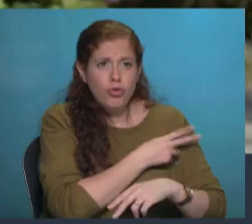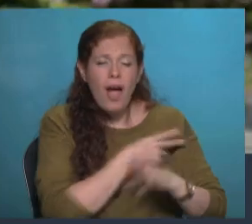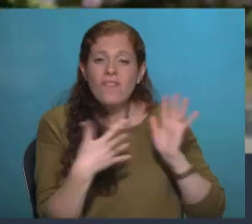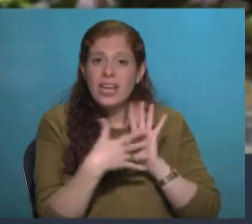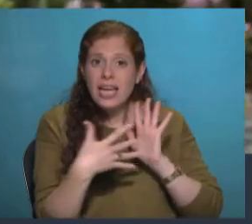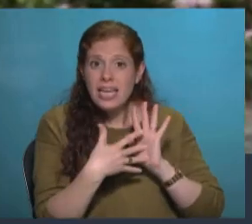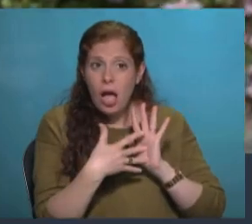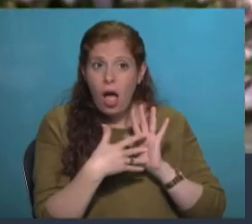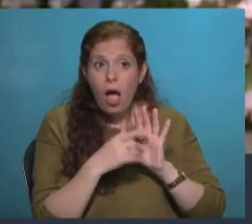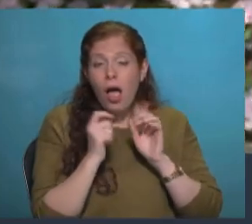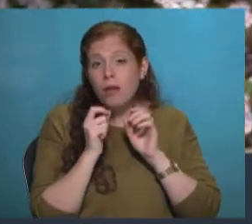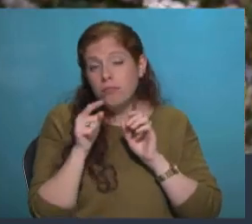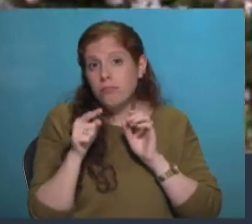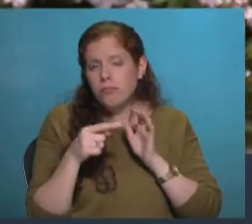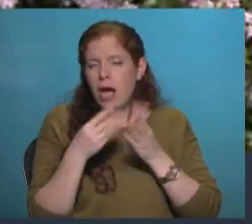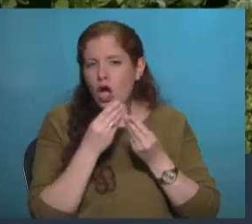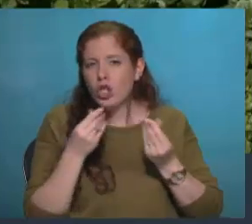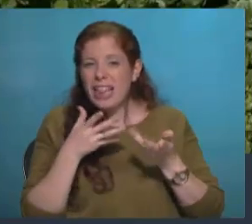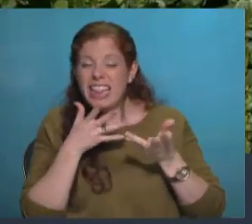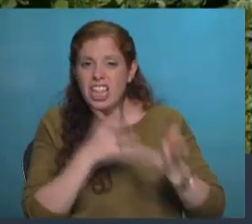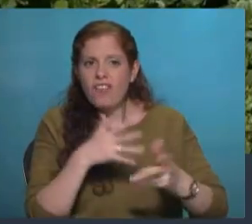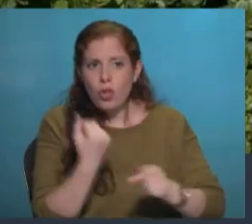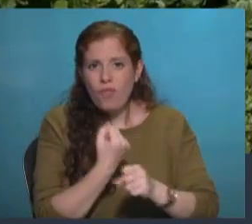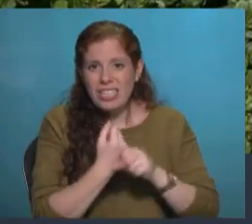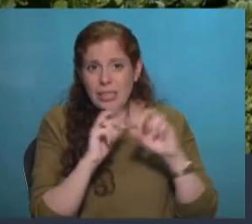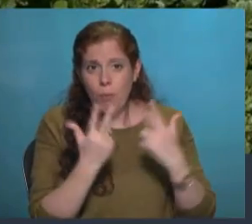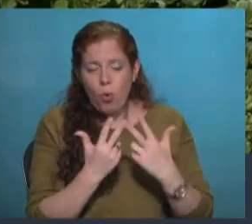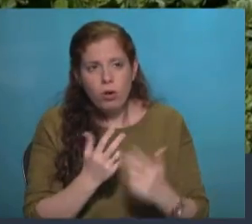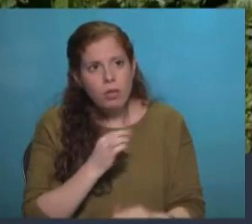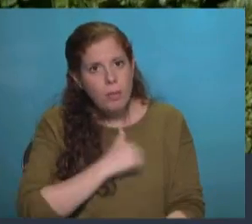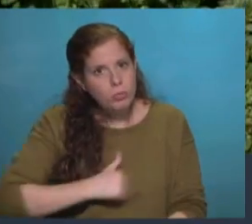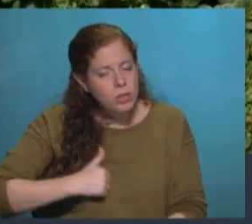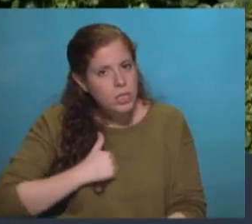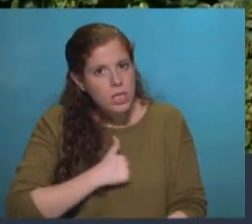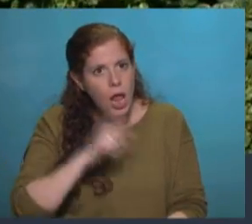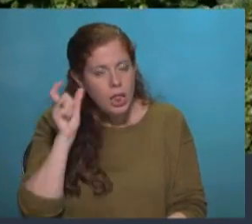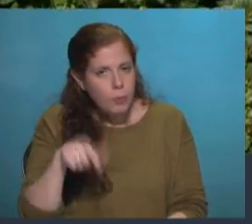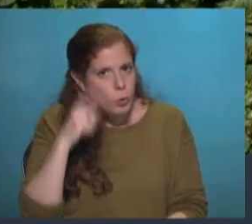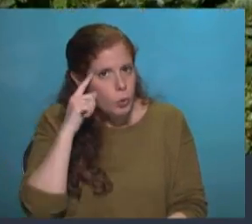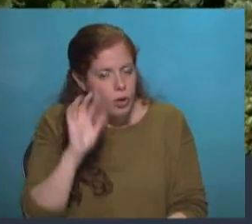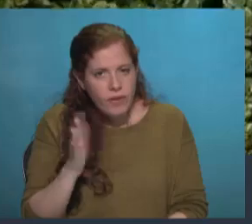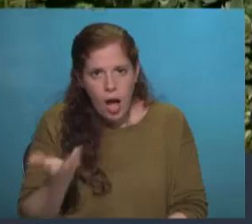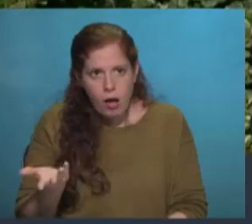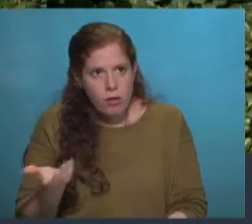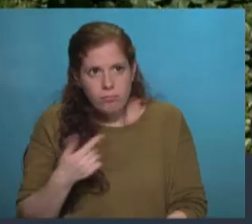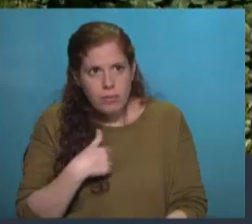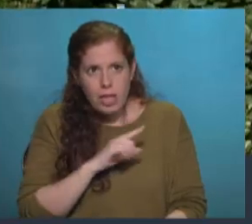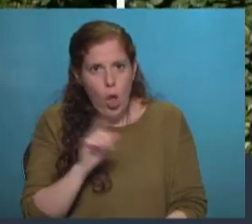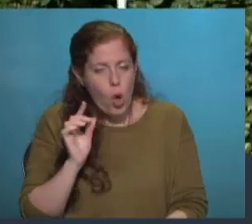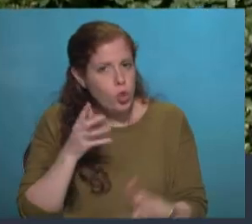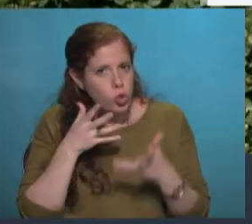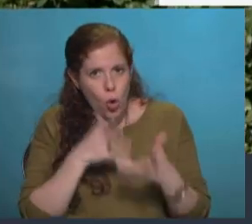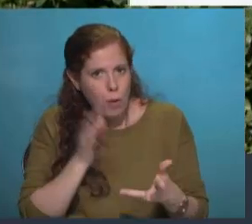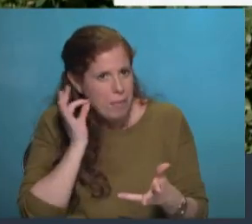להפתעתה, בחשד לתקיפת עובד ציבור. אני ממש מתנצלת עם מישהו שחושב ככה. אני לא ילדה תוקפנית, אני